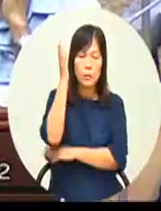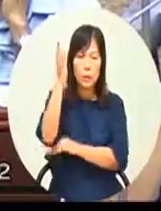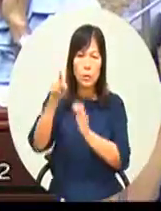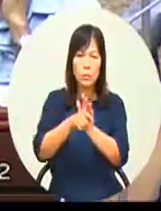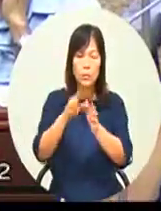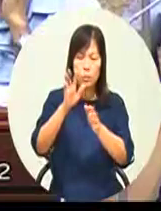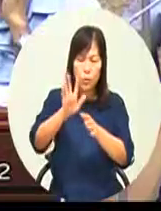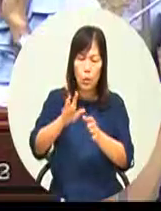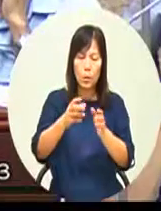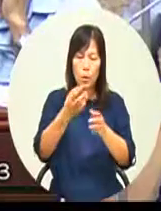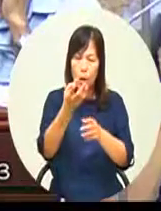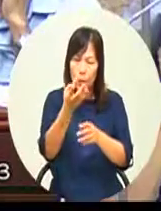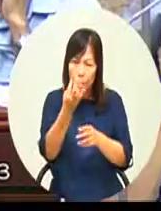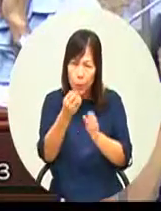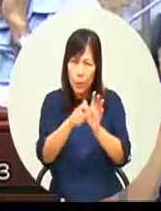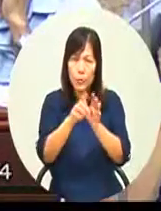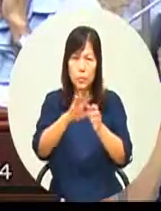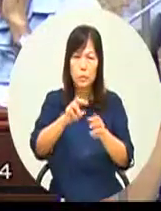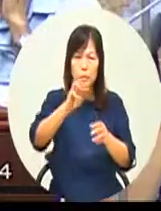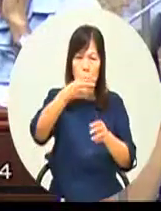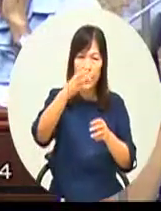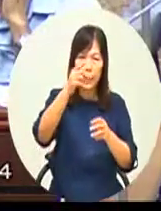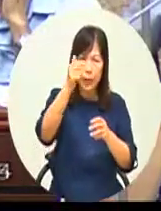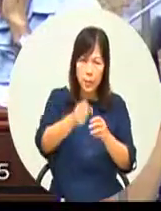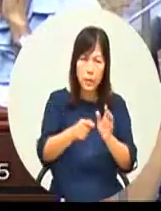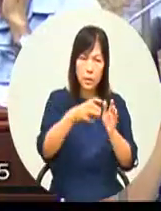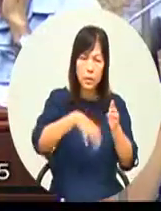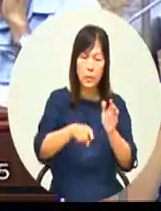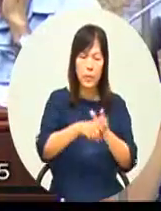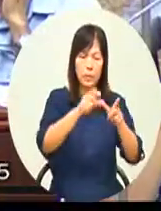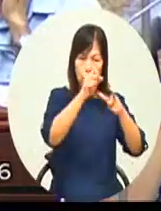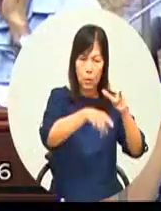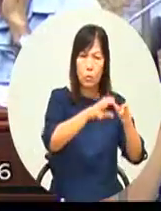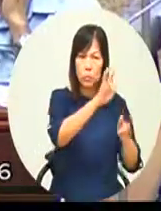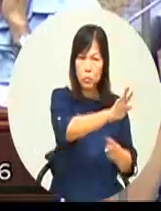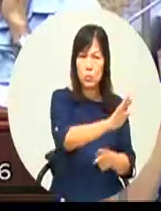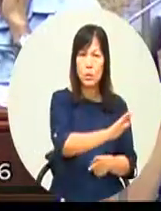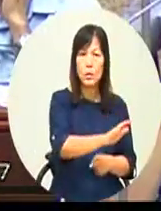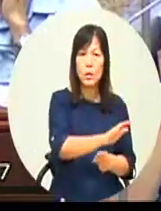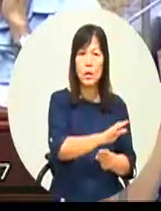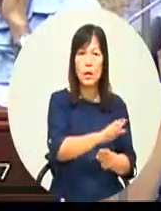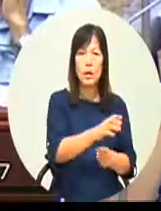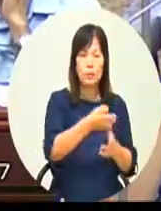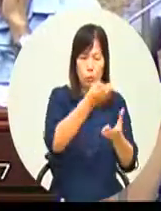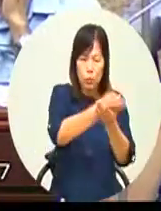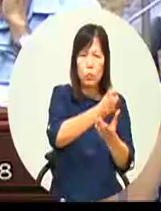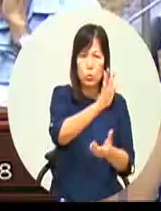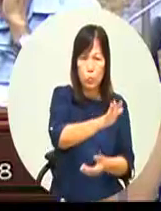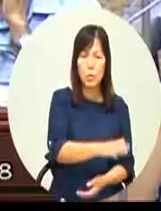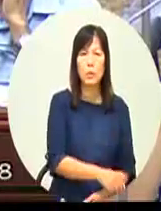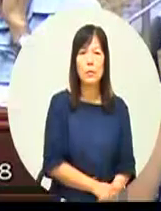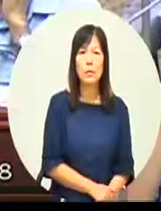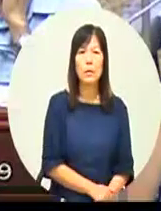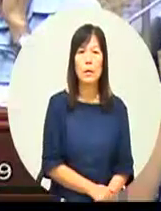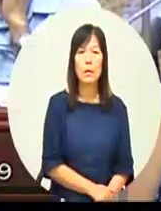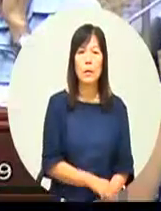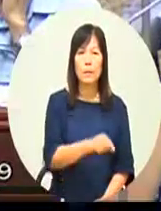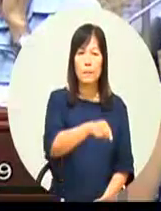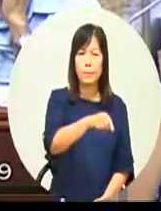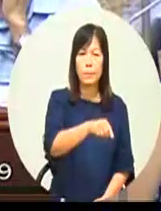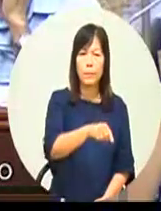分，那其中有部分就是属于300亿里面就是属于我们捷运公司的那个投资的部分，那这里面有关那